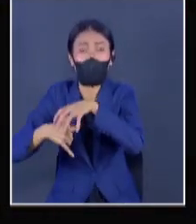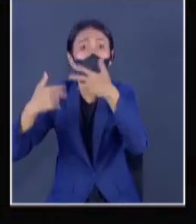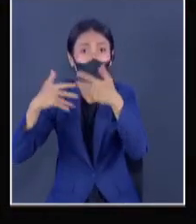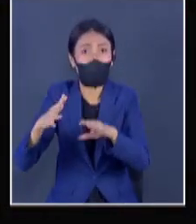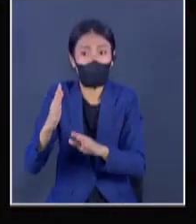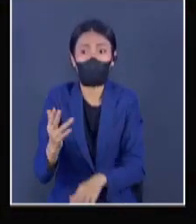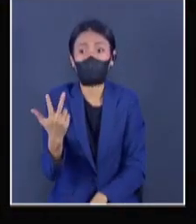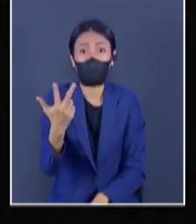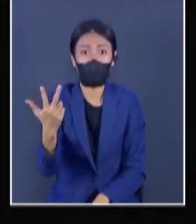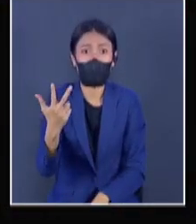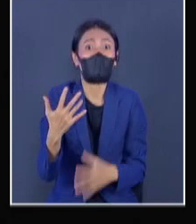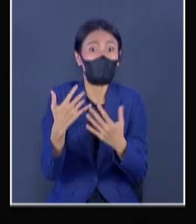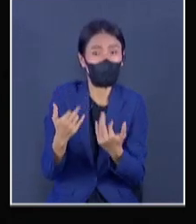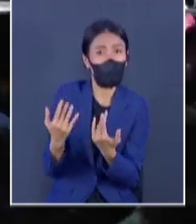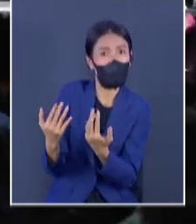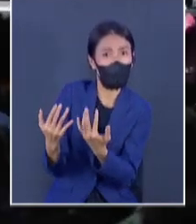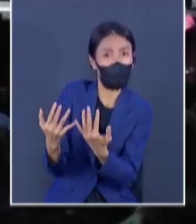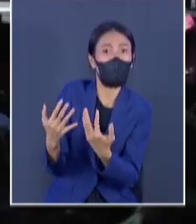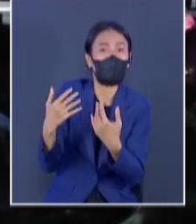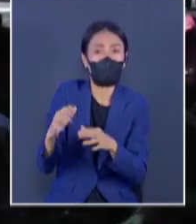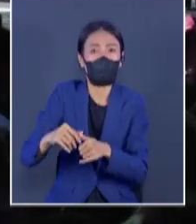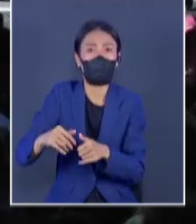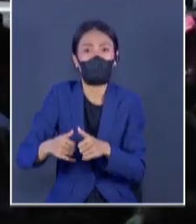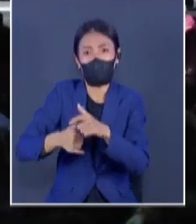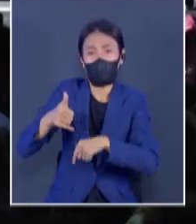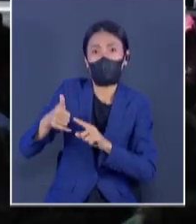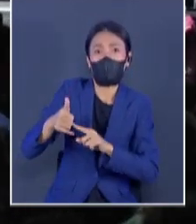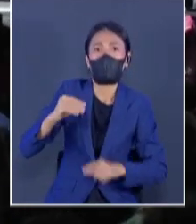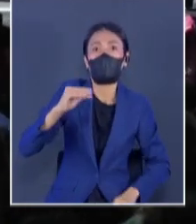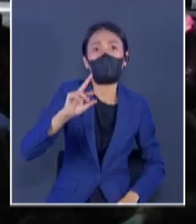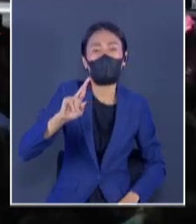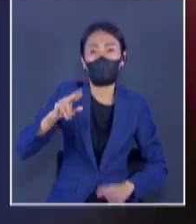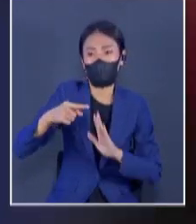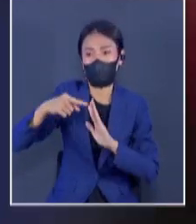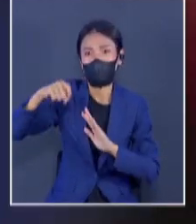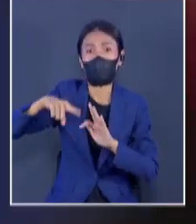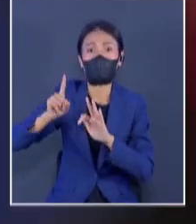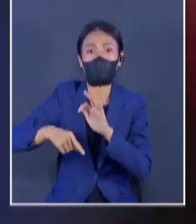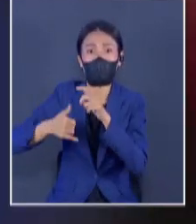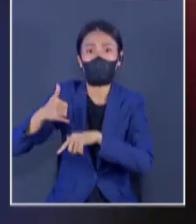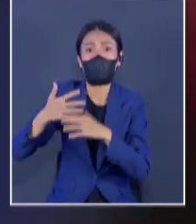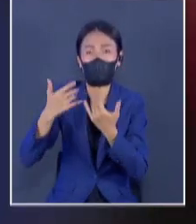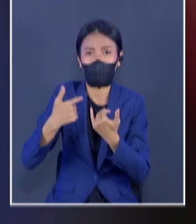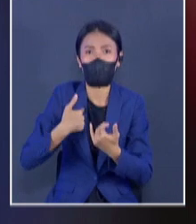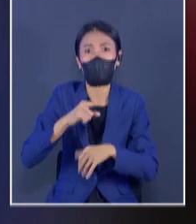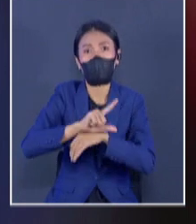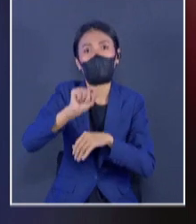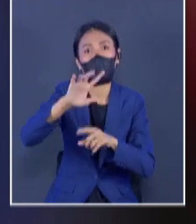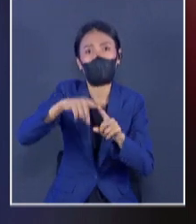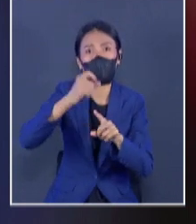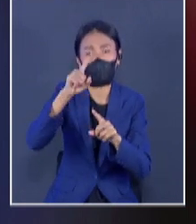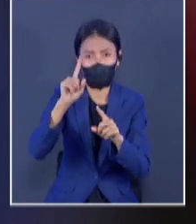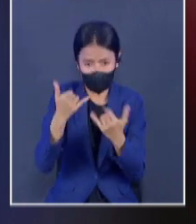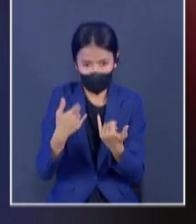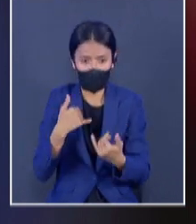ระหว่างรอผลตรวจก็ส่งผลให้โรเซ่นะคะต้องยกเลิกงานอีเวนต์ที่มีกำหนดเข้าร่วมวันนี้25พฤศจิกายนด้วย